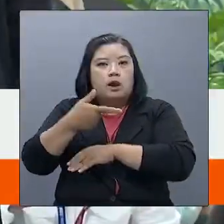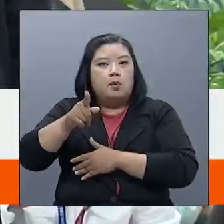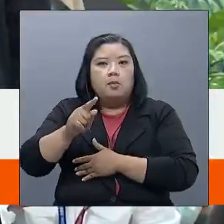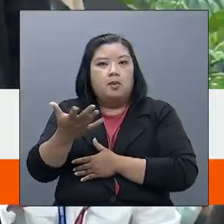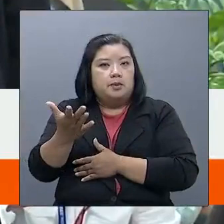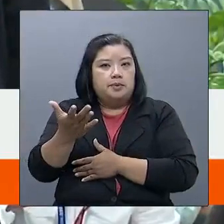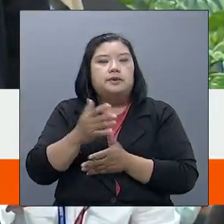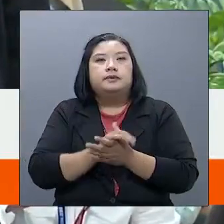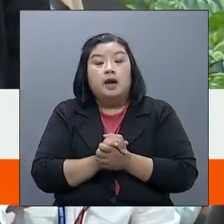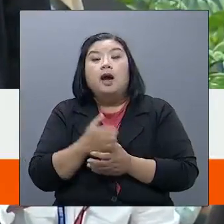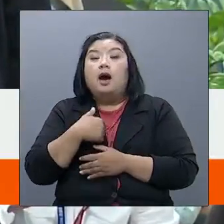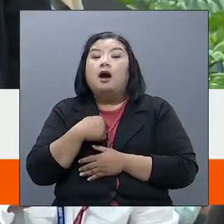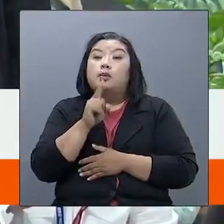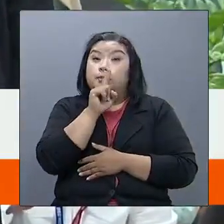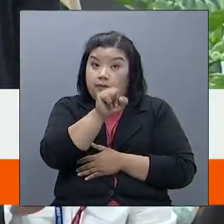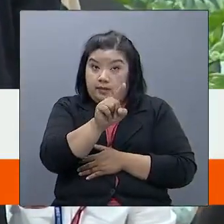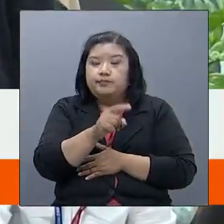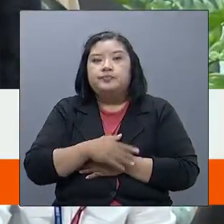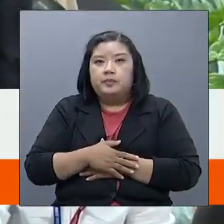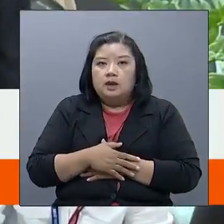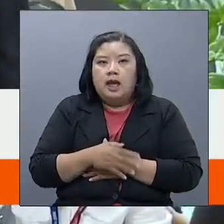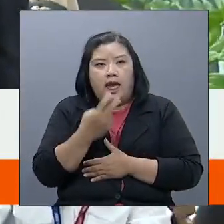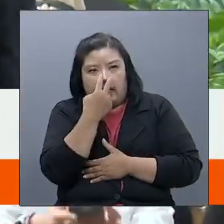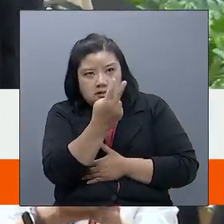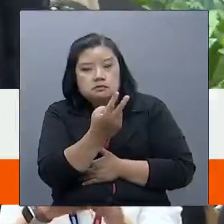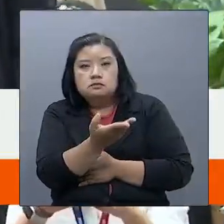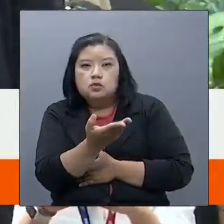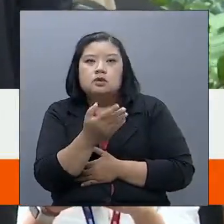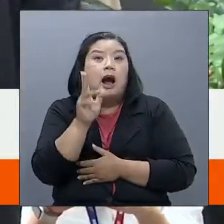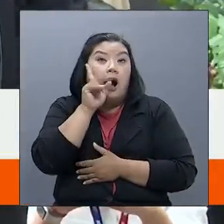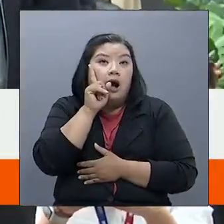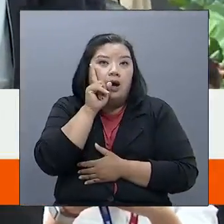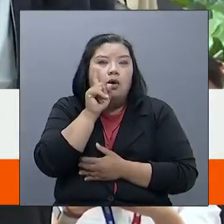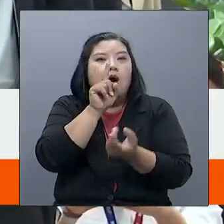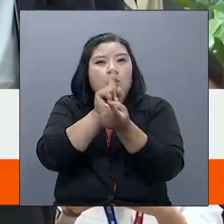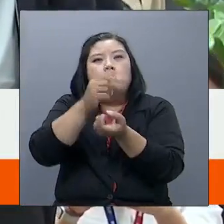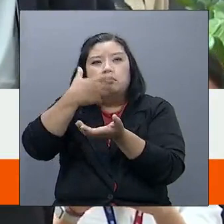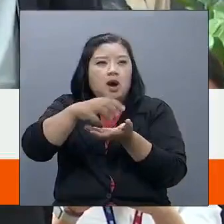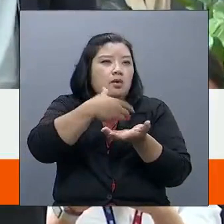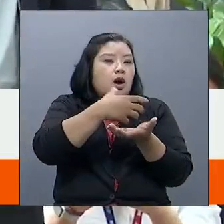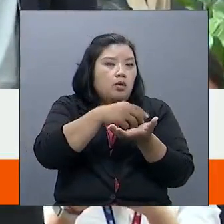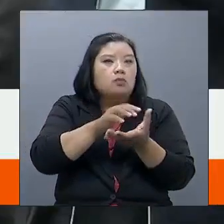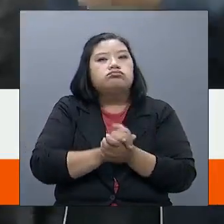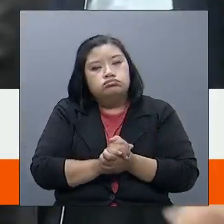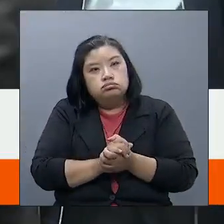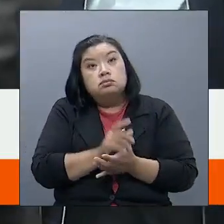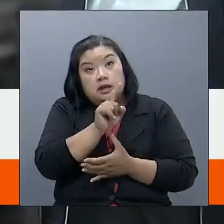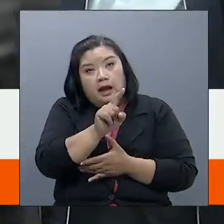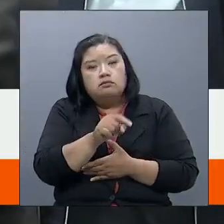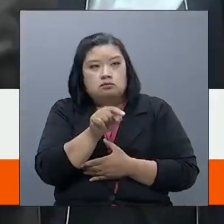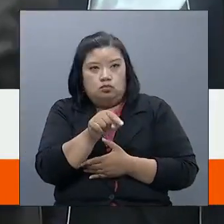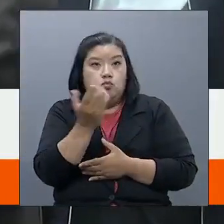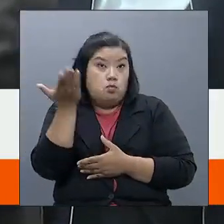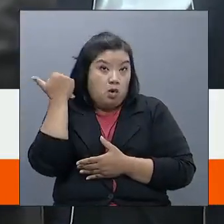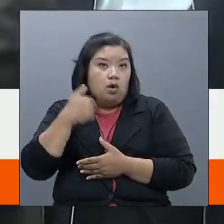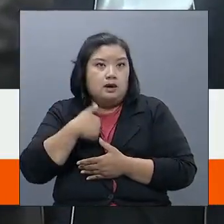ณอภิชาติฟังคุณอภิชาติให้ข่าวหลายๆครั้งแม้แต่ที่ฉันโทรไปหาเนี่ยคุณอภิชาติก็ยืนยันว่าที่ผ่านมาเนี่ยเคยให้ข้อมูลกับต